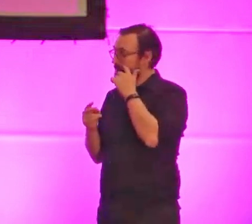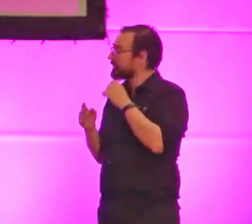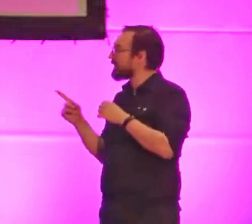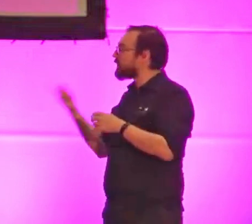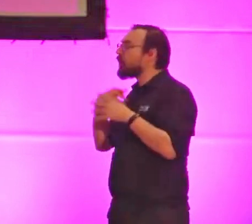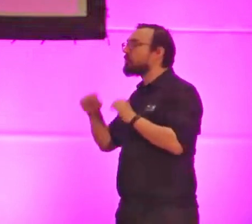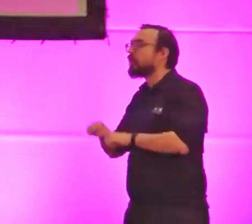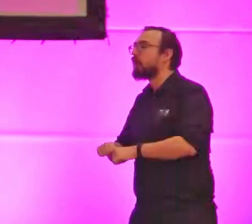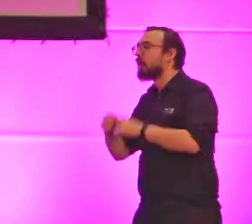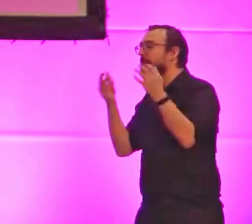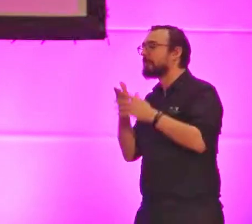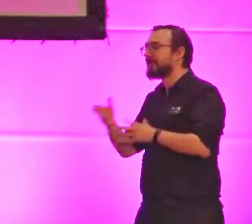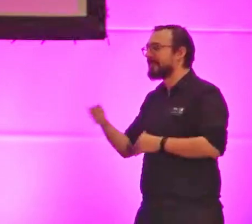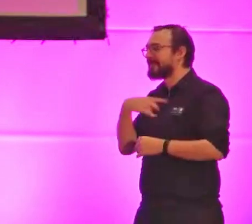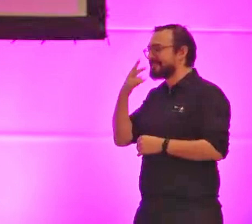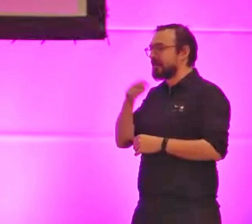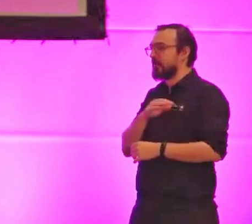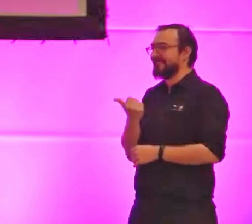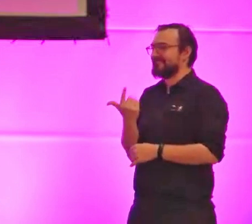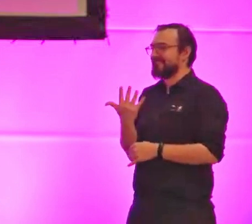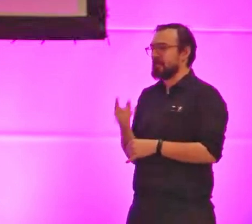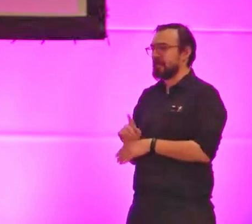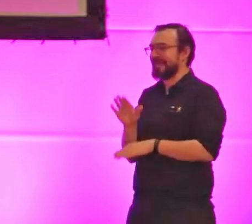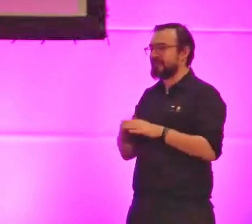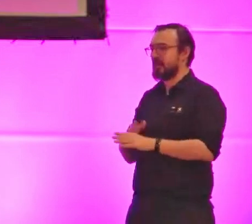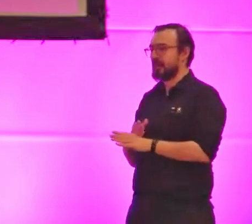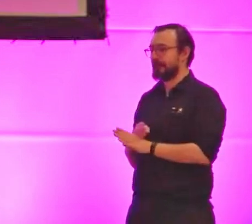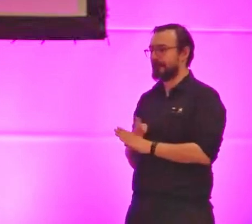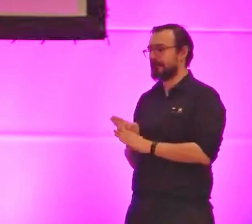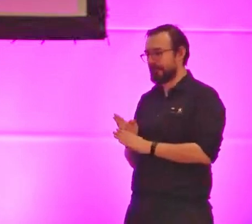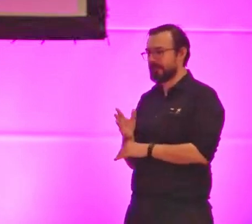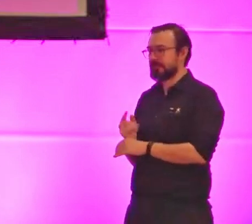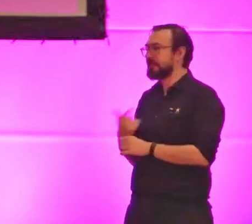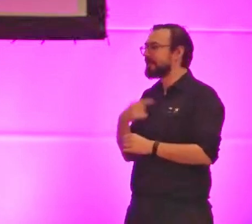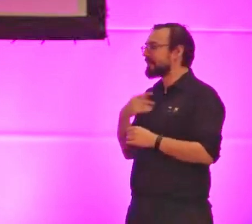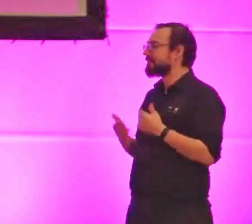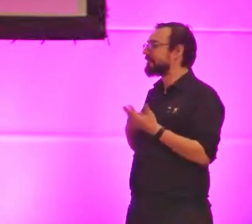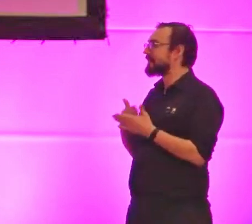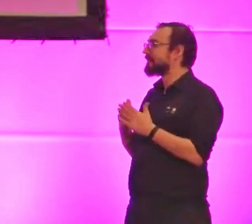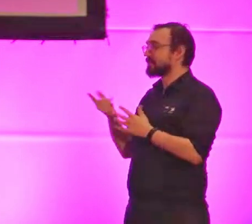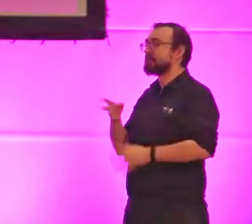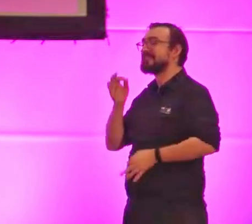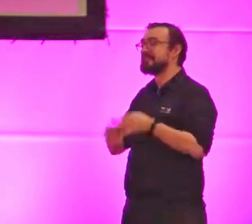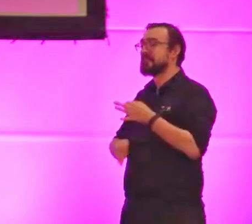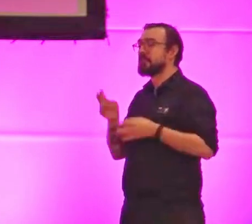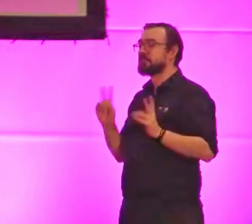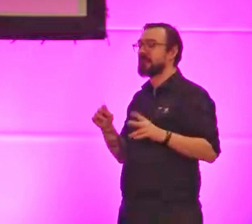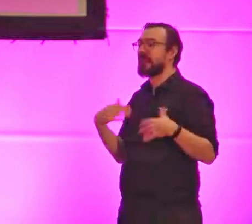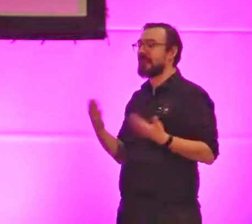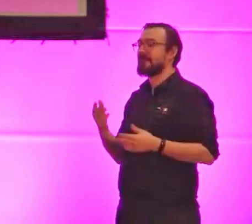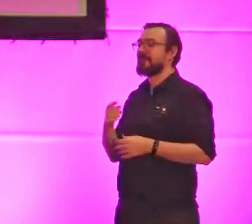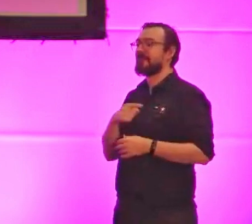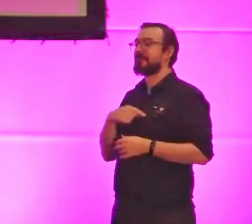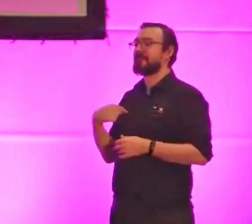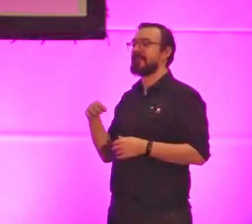Påverkar. Jag måste avbryta dig där lite, Magnus, för jag ser att vi har bara 5 minuter kvar. För jag tänkte komma till just det som är specifikt. Det är väl är ju också att vi